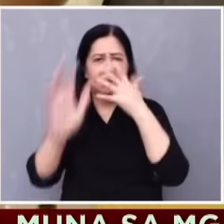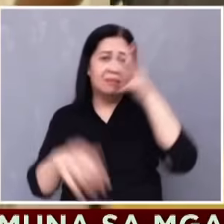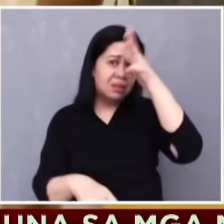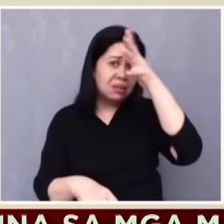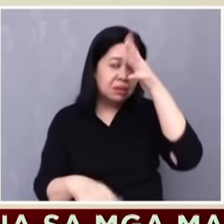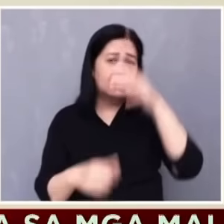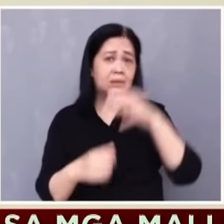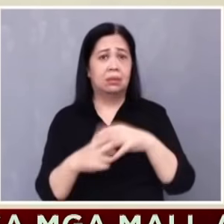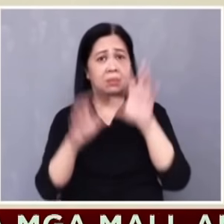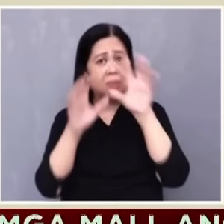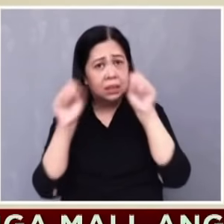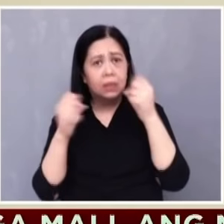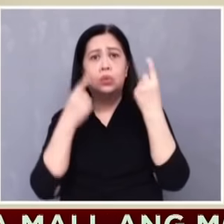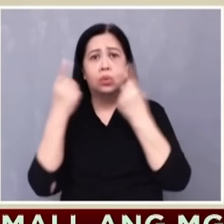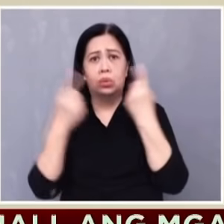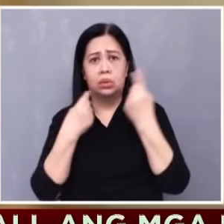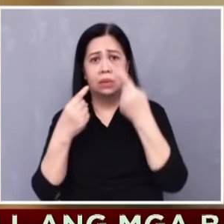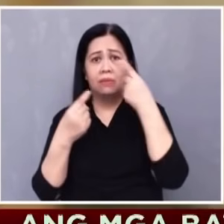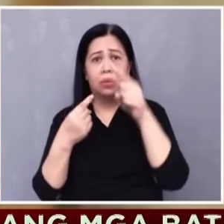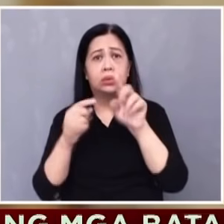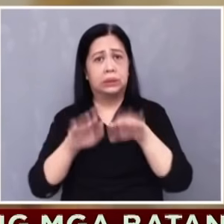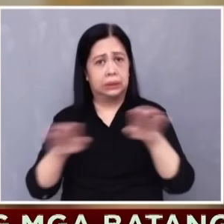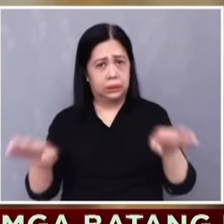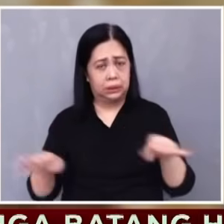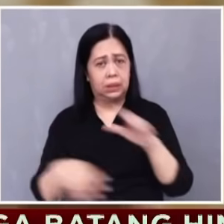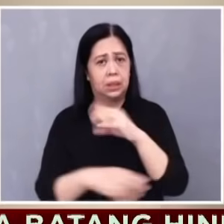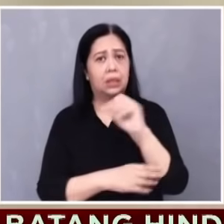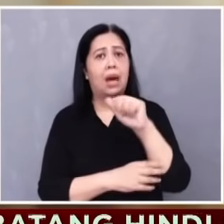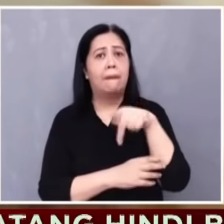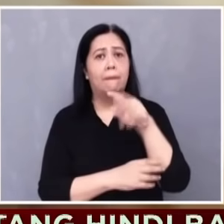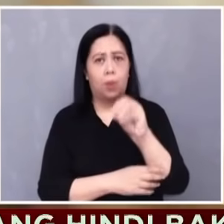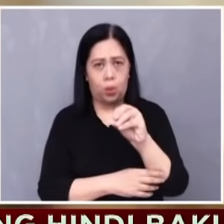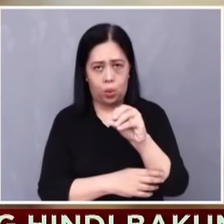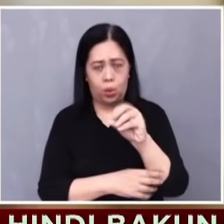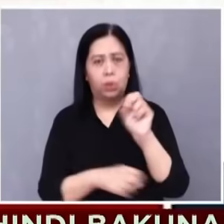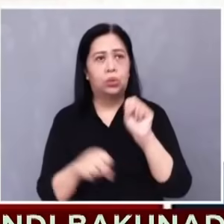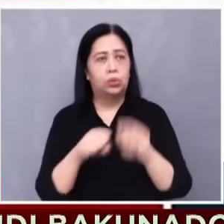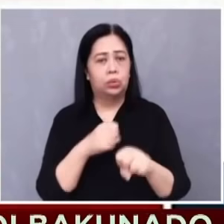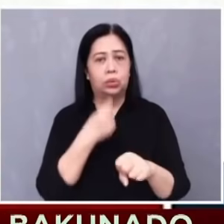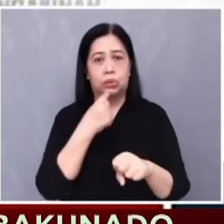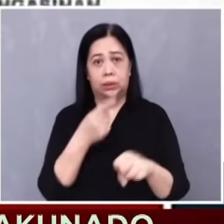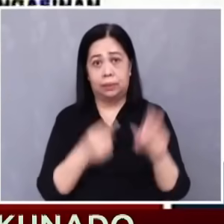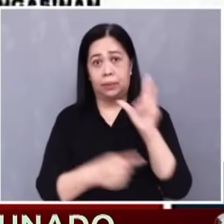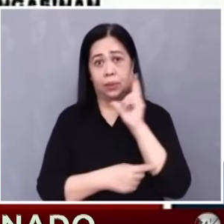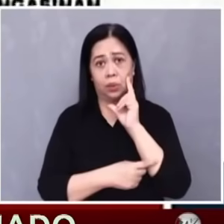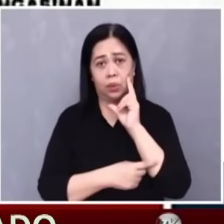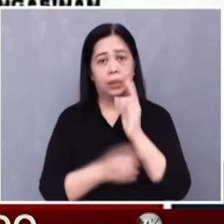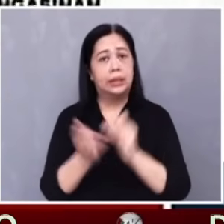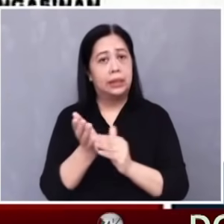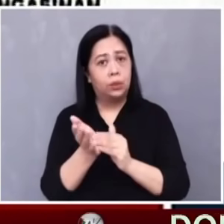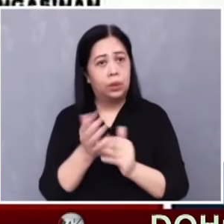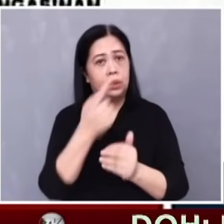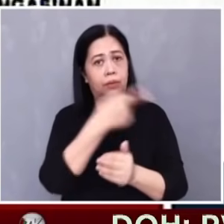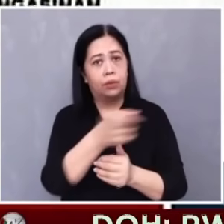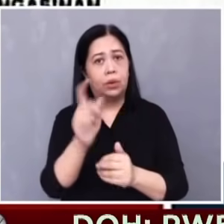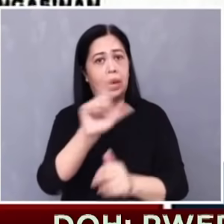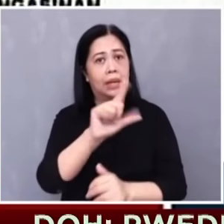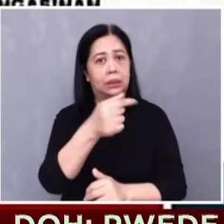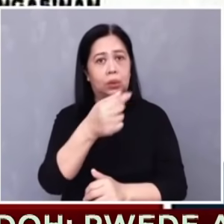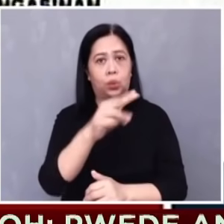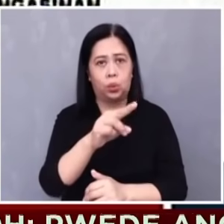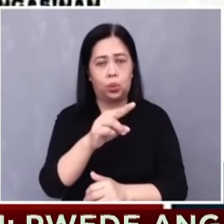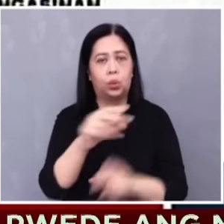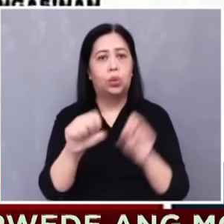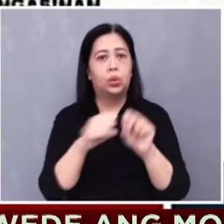na concerned sa ating mga anak at sa mga apo. So kaya nga ang sabi niya, he's requesting for LGU, no? So sinasabi